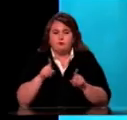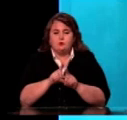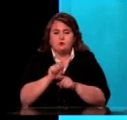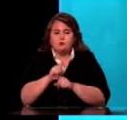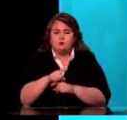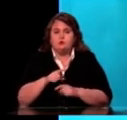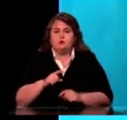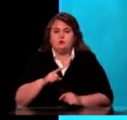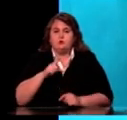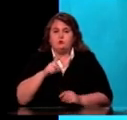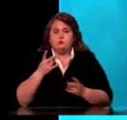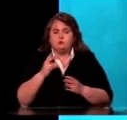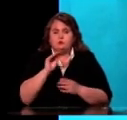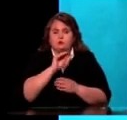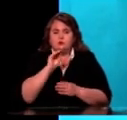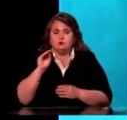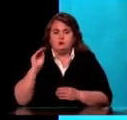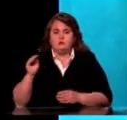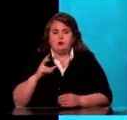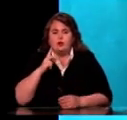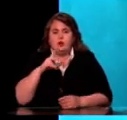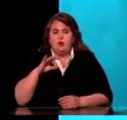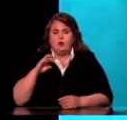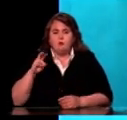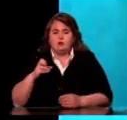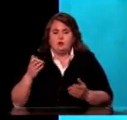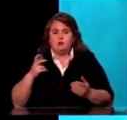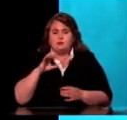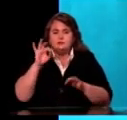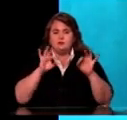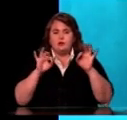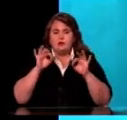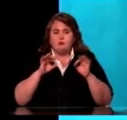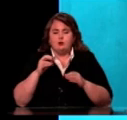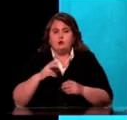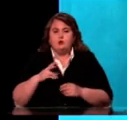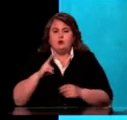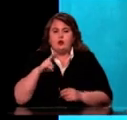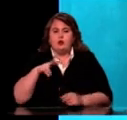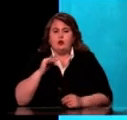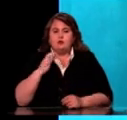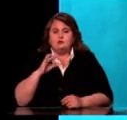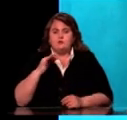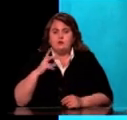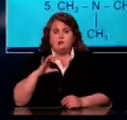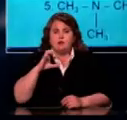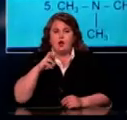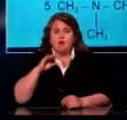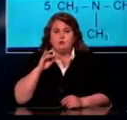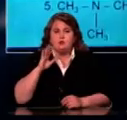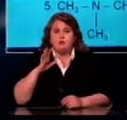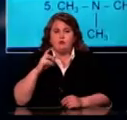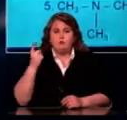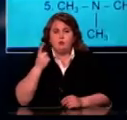вам нужно расставить элементы по той схеме, которая вам сейчас была представлена, классификация аминов. Обратите